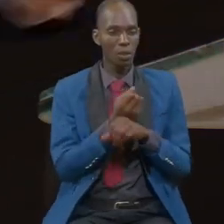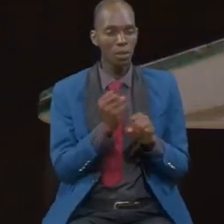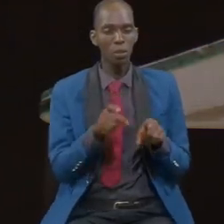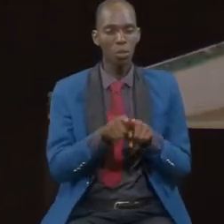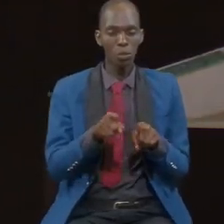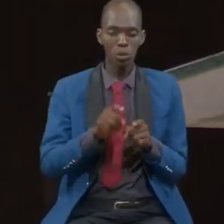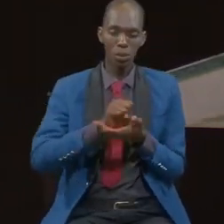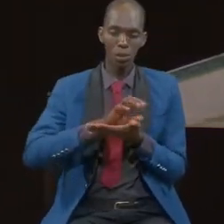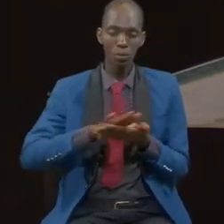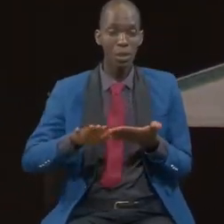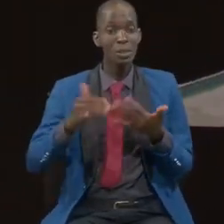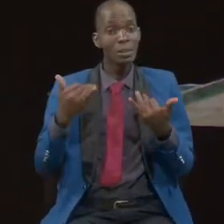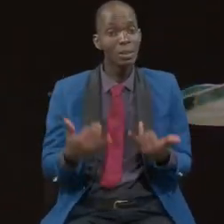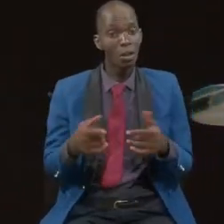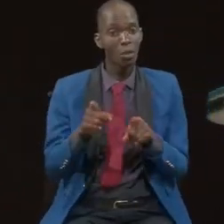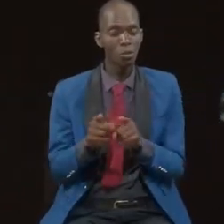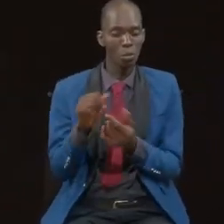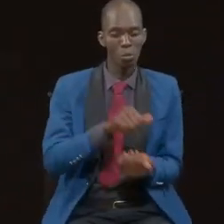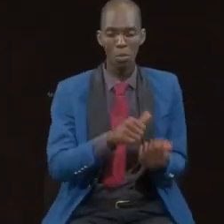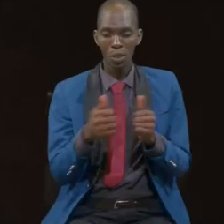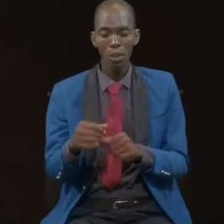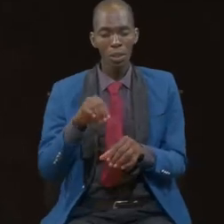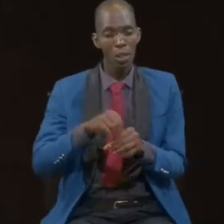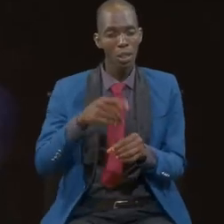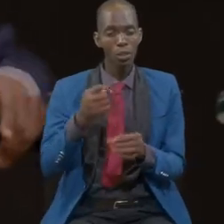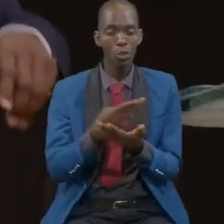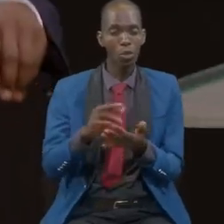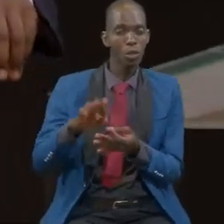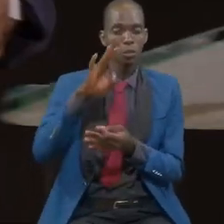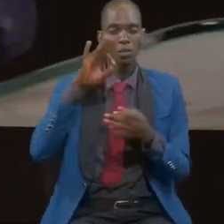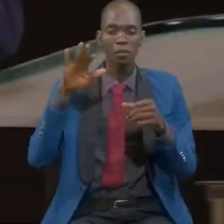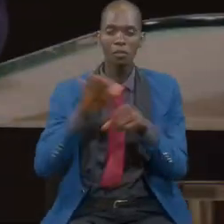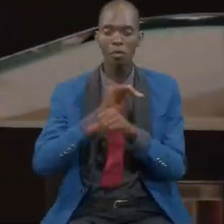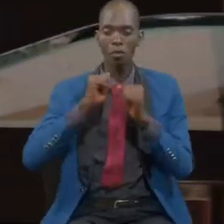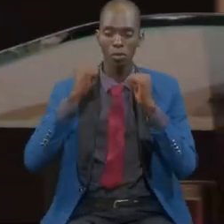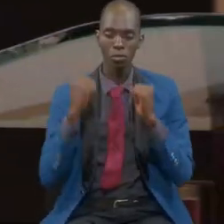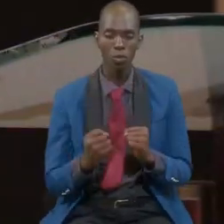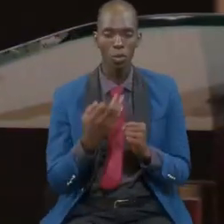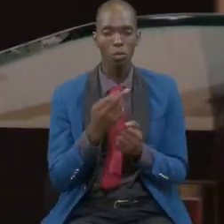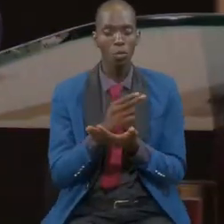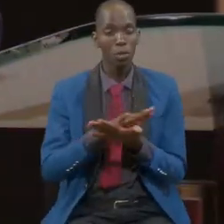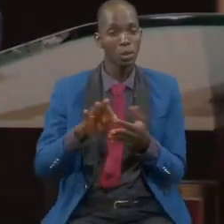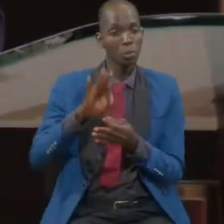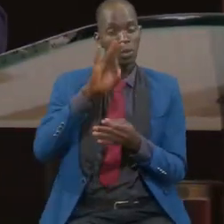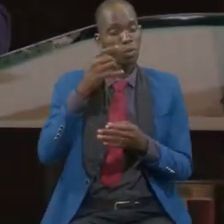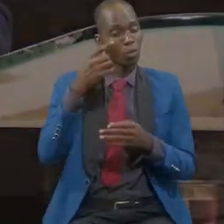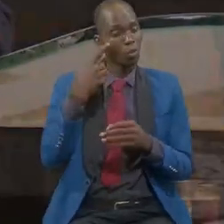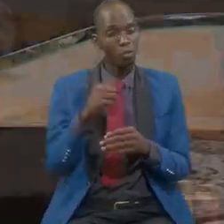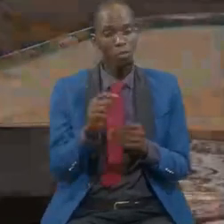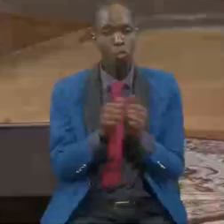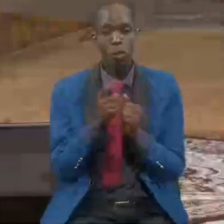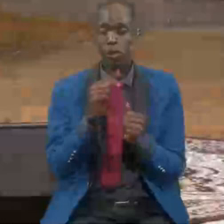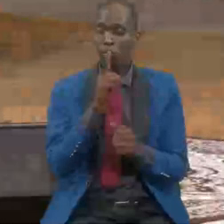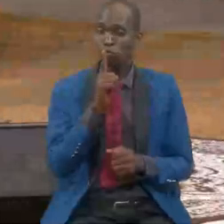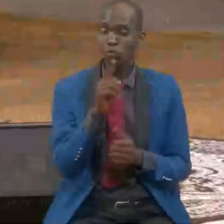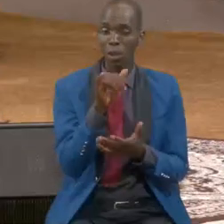Saint-Esprit, vous êtes baptisé dans le Saint-Esprit, vous êtes rempli du Saint-Esprit